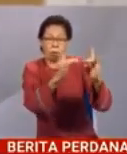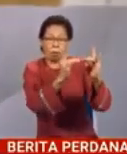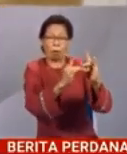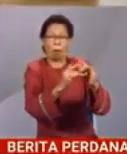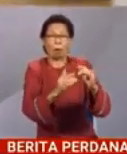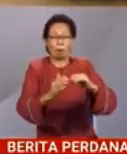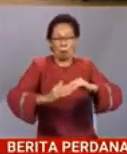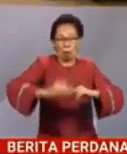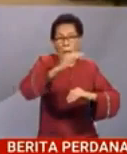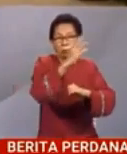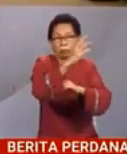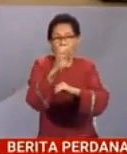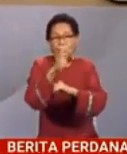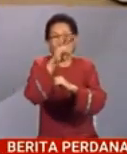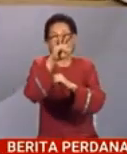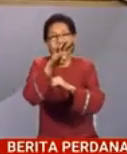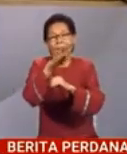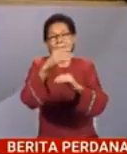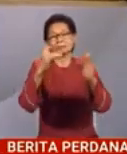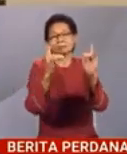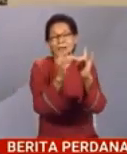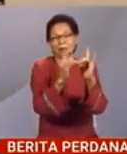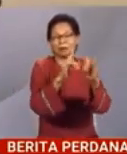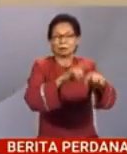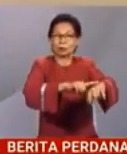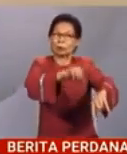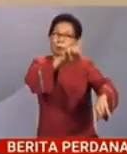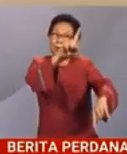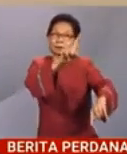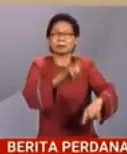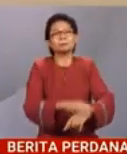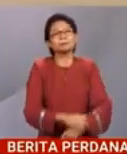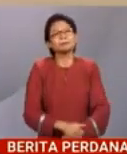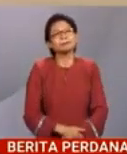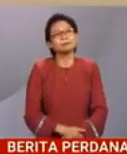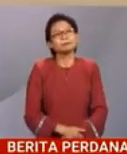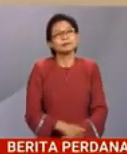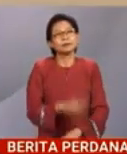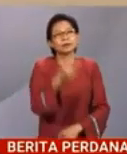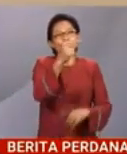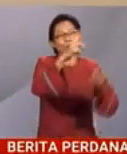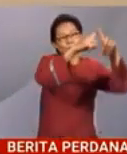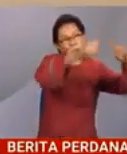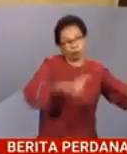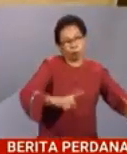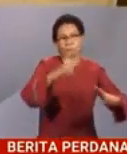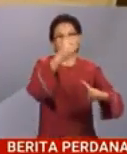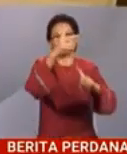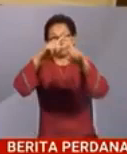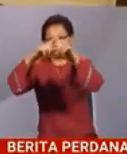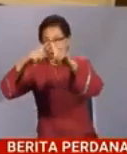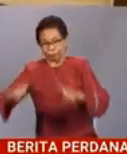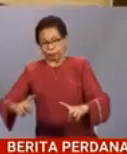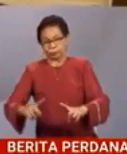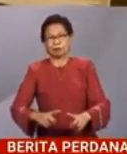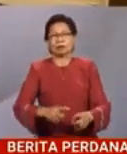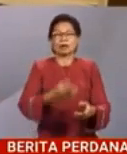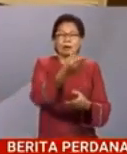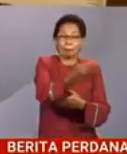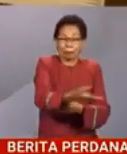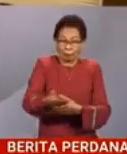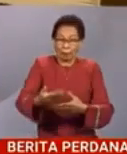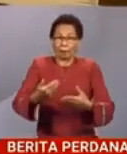maksimum 604 buah katil pada satu-satu masa di dua dewan utama. Antara fasiliti